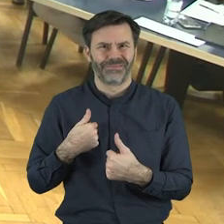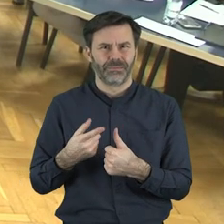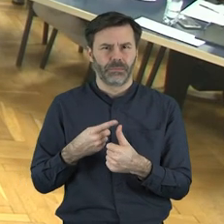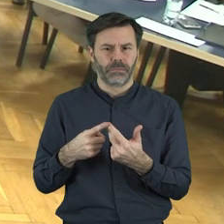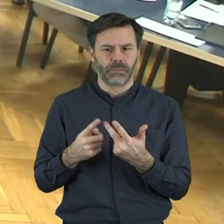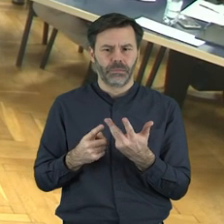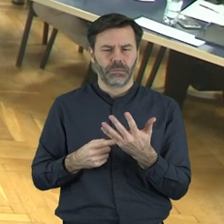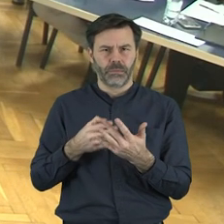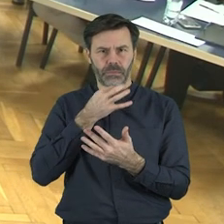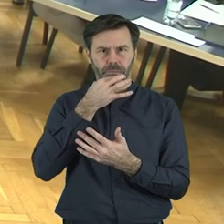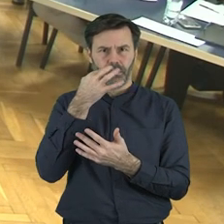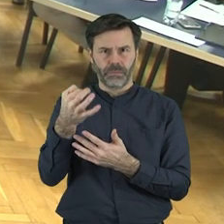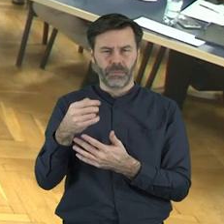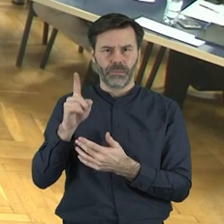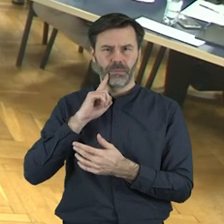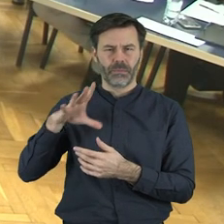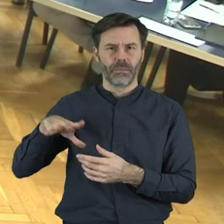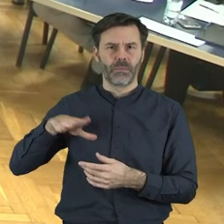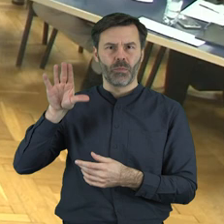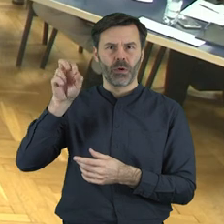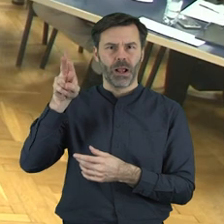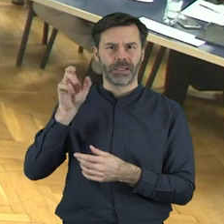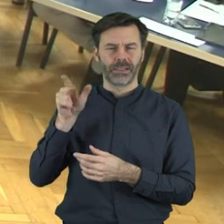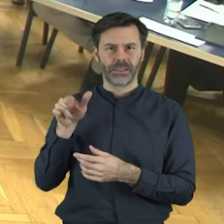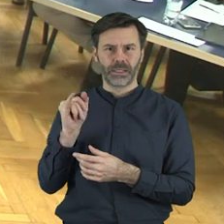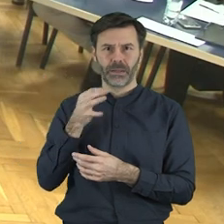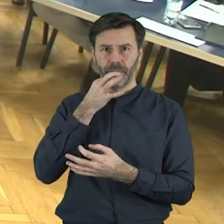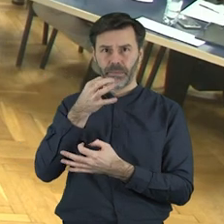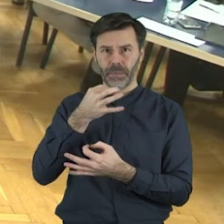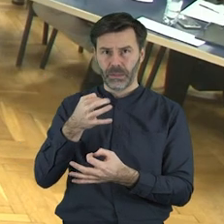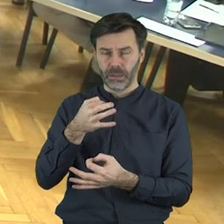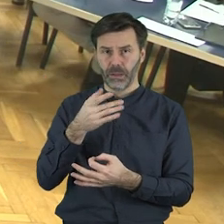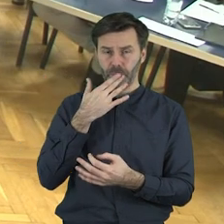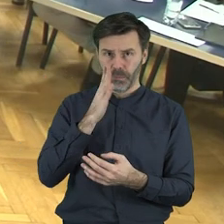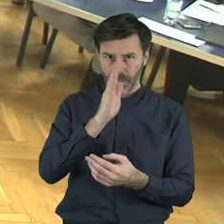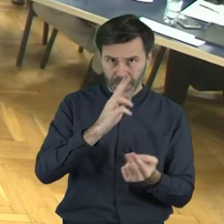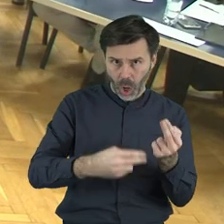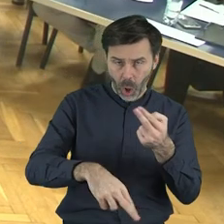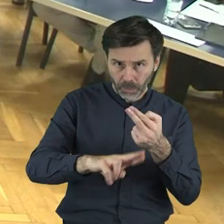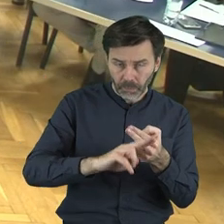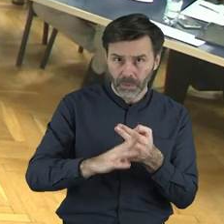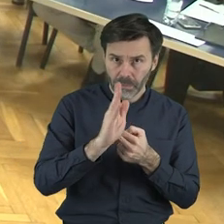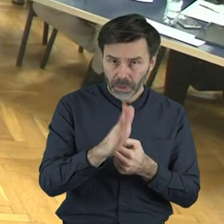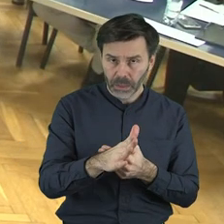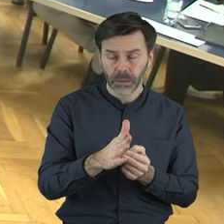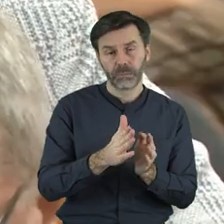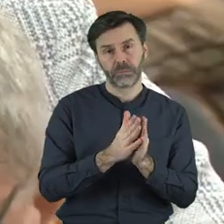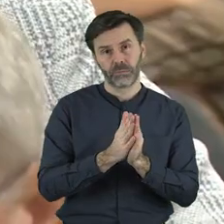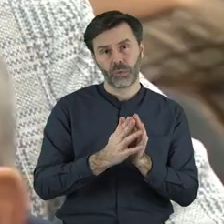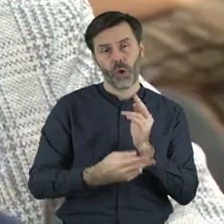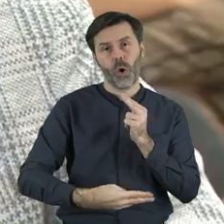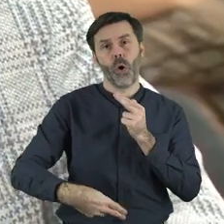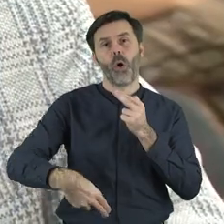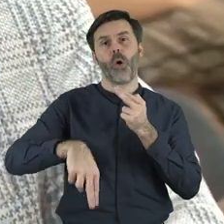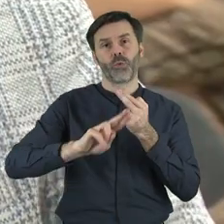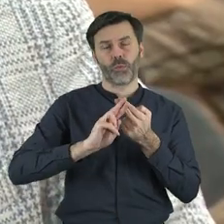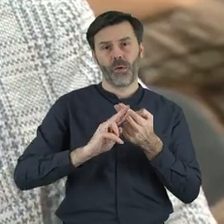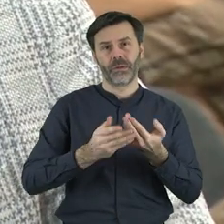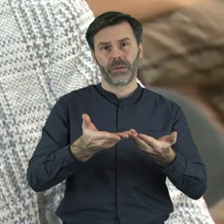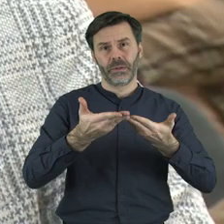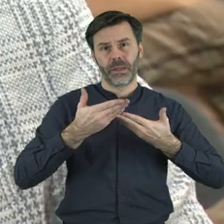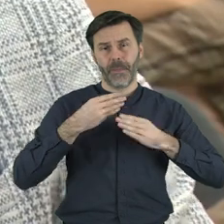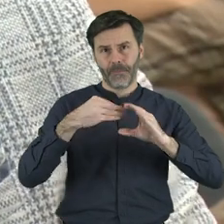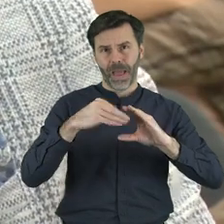Bugajskiego, no, będą udzielone. Czy ja mógłbym również otrzymać odpowiedź na te pytania drogą mailową? Czy mogę o